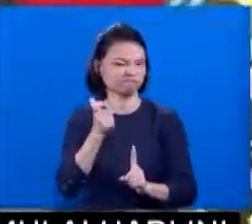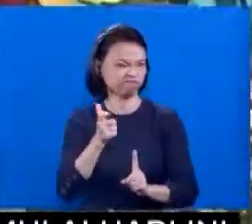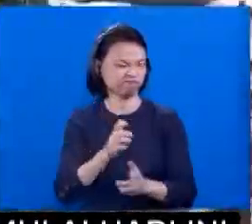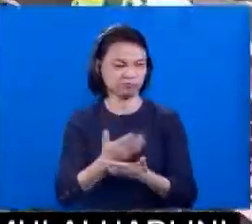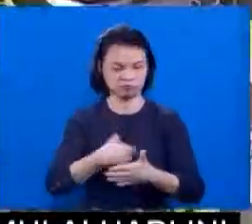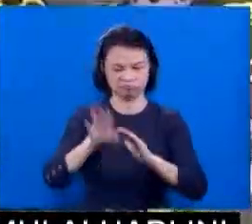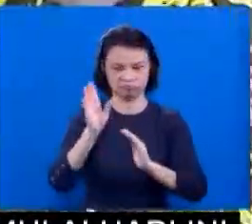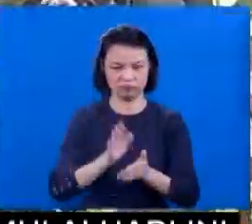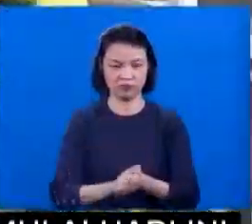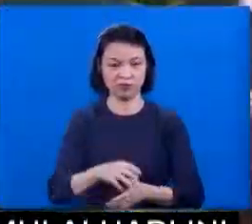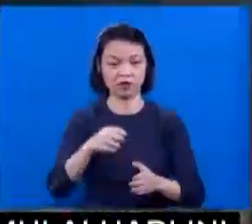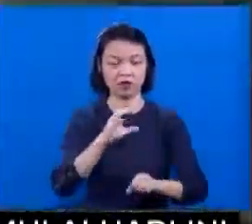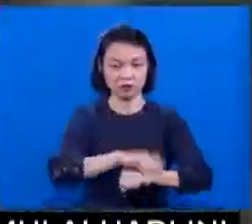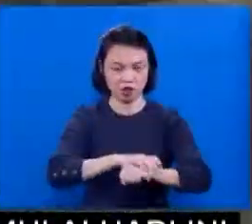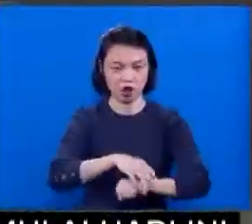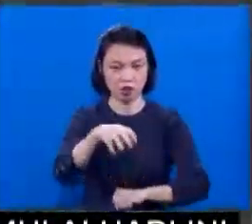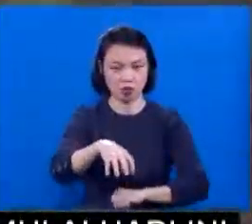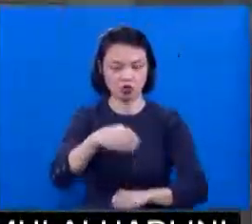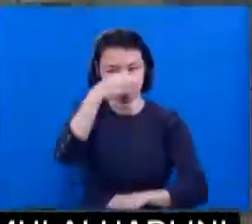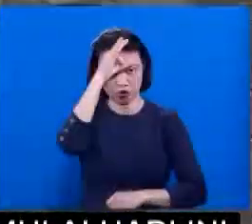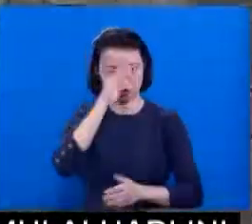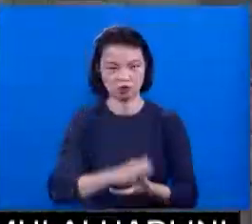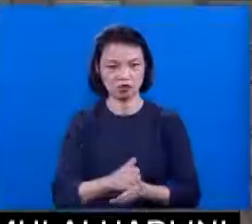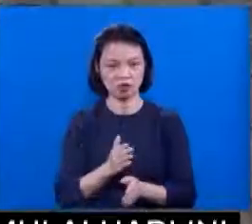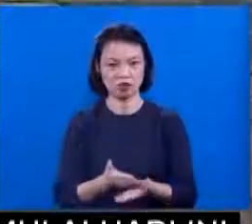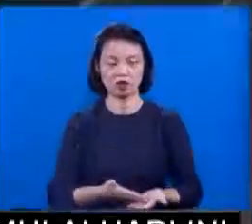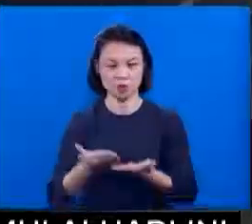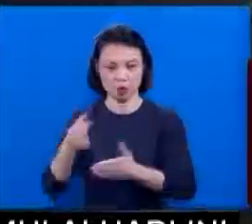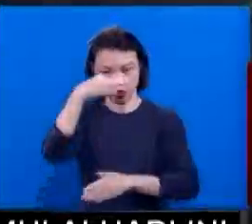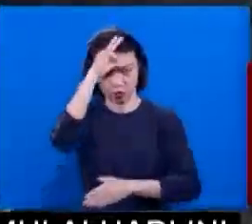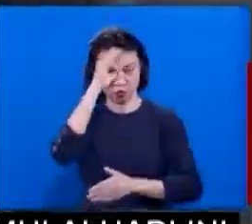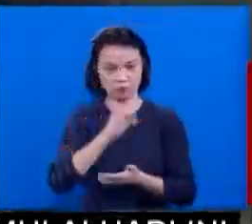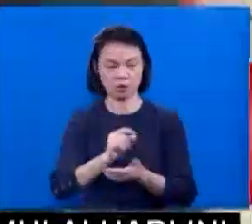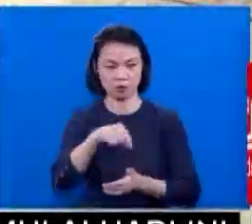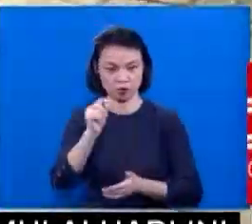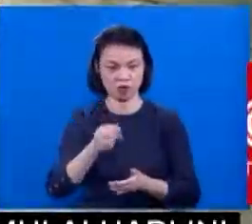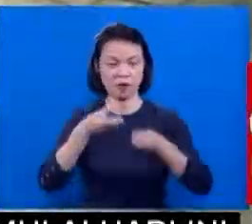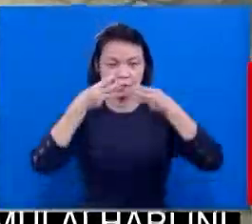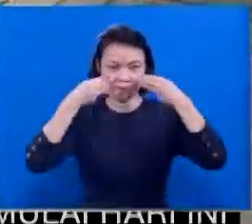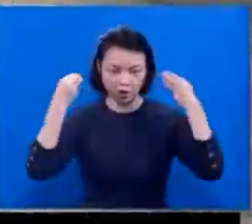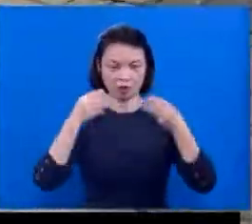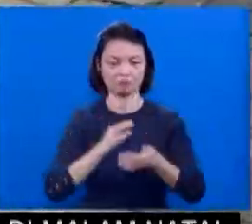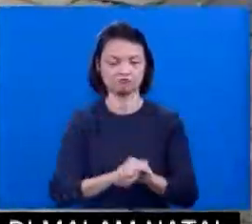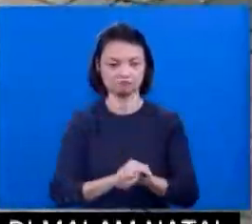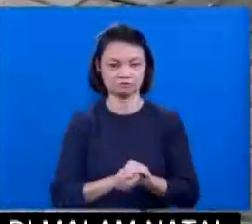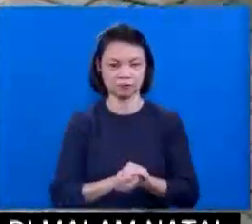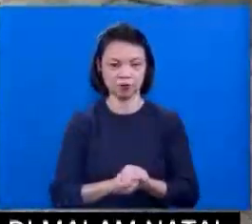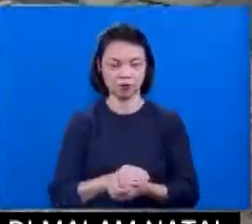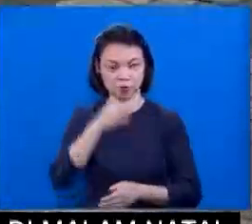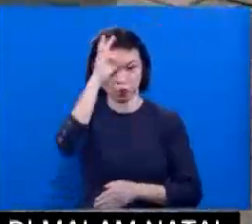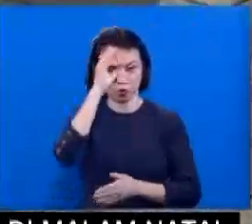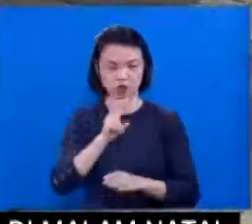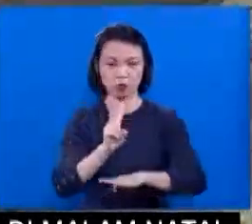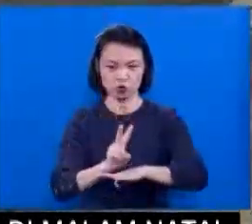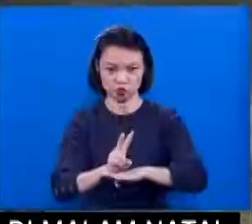ditangkap di sebuah pos polisi lalu lintas sebelum dibawa ke Mapolresta Malang. Dari keterangan Kanit Turjawali, Satlantas Polres Pasuruan,